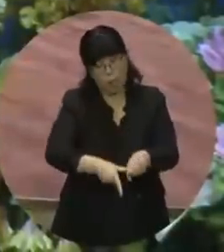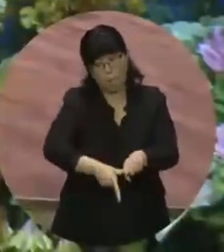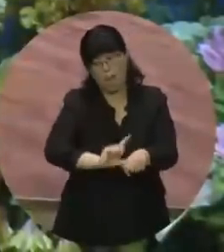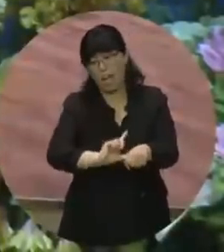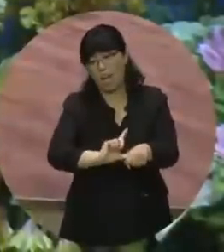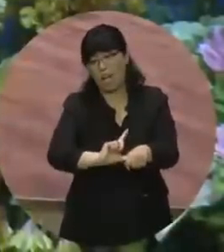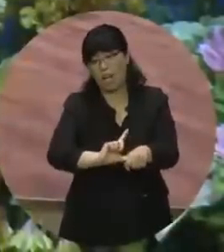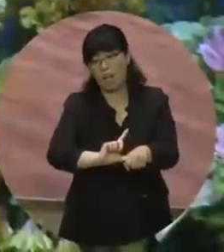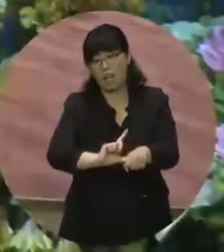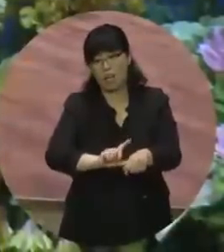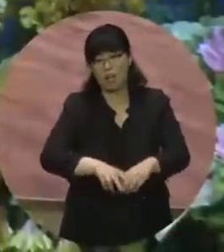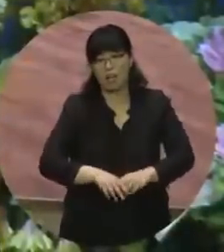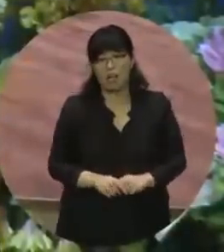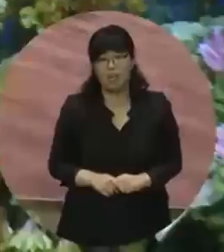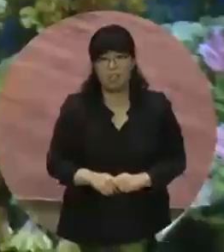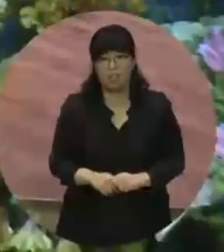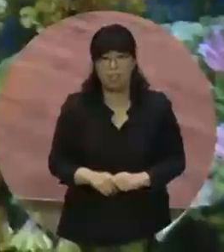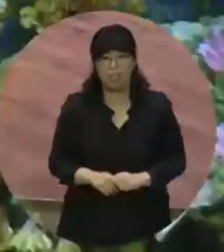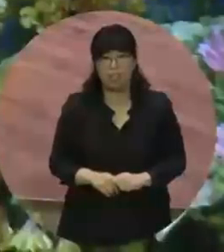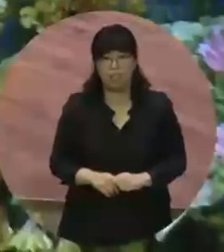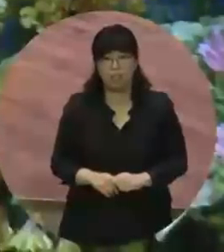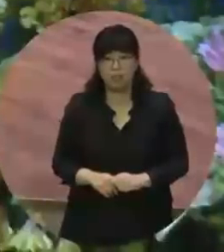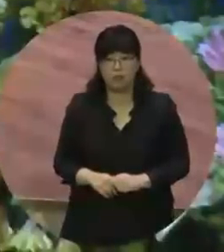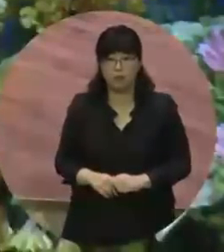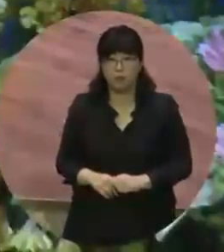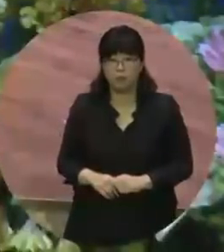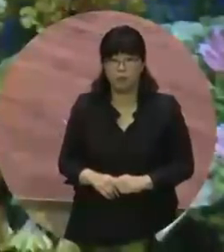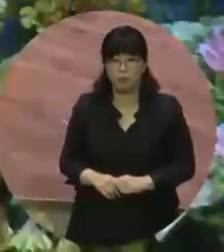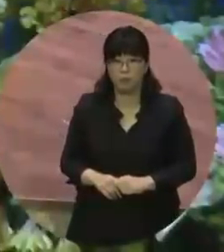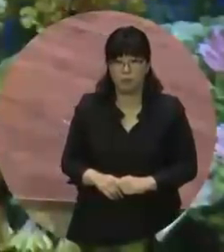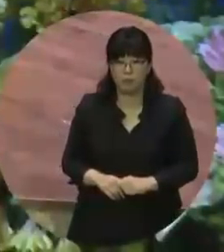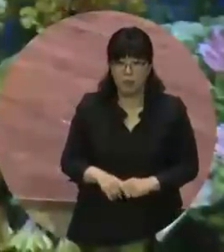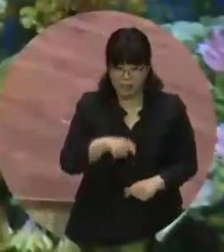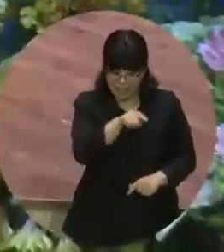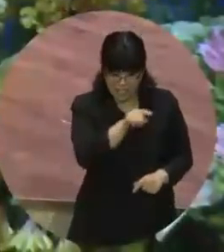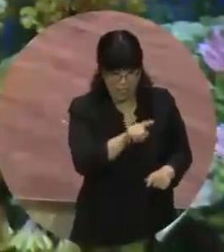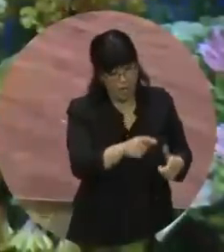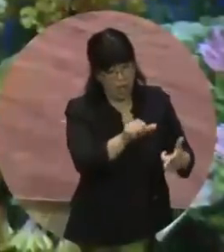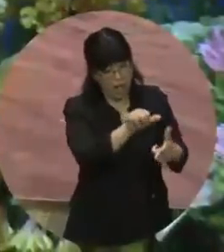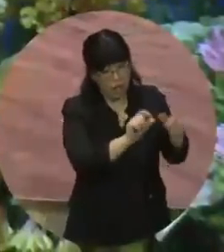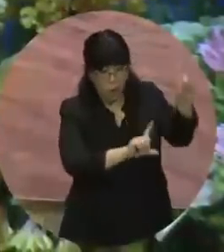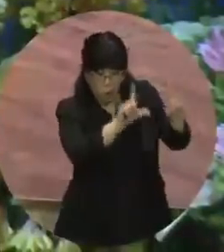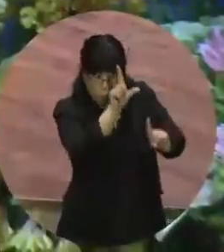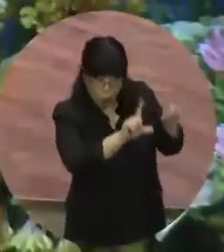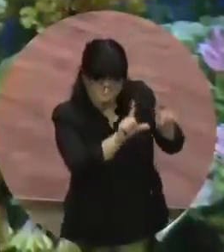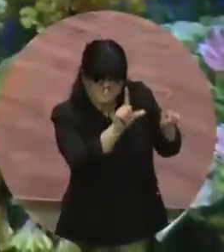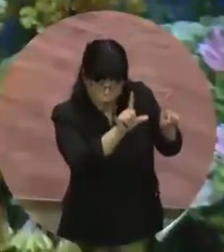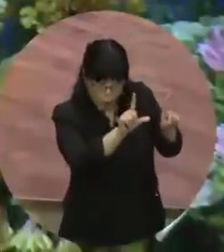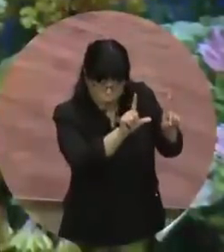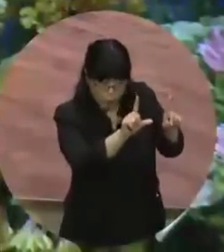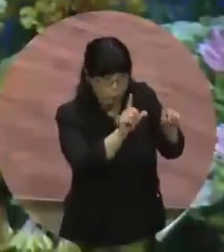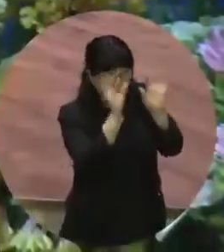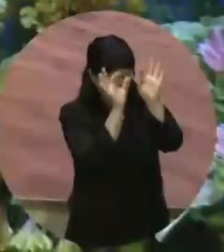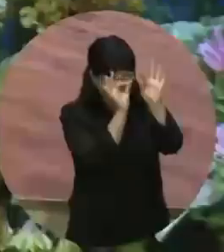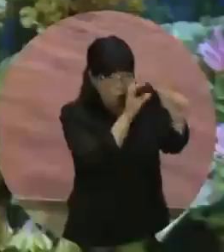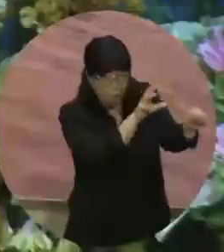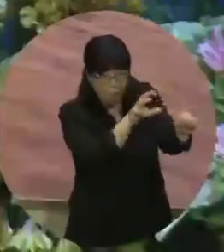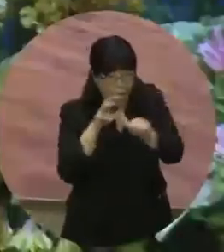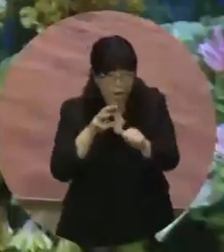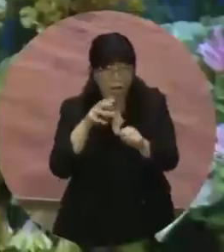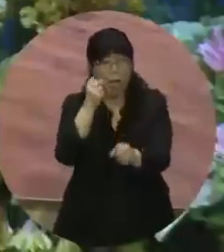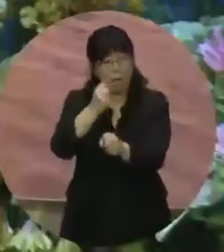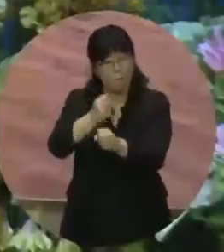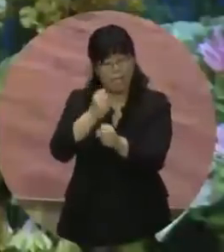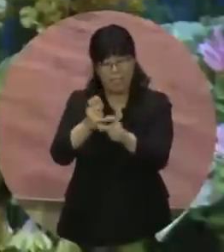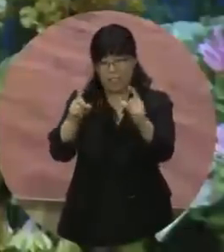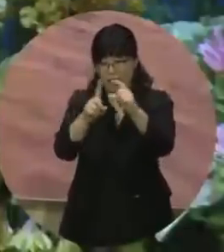이런 에서의 모습을 에서 신드롬에서의 말이 있습니다. 에서 신드롬이 무슨 말이냐? 현실의